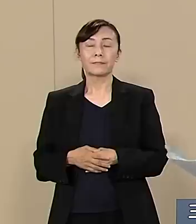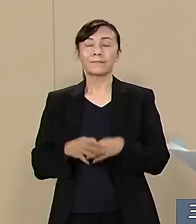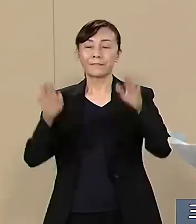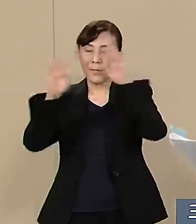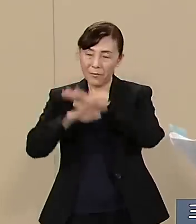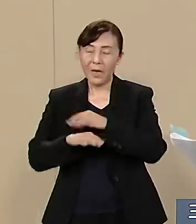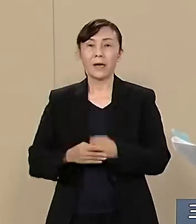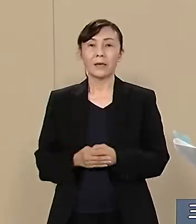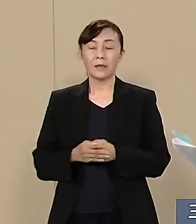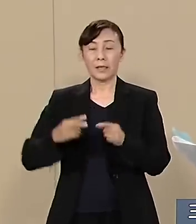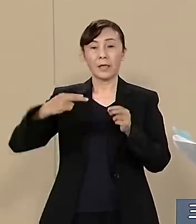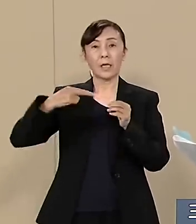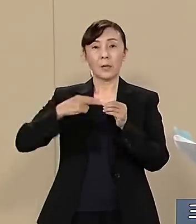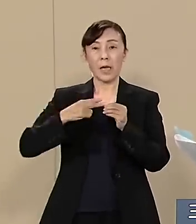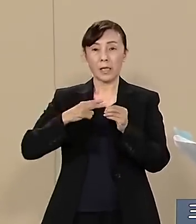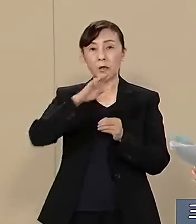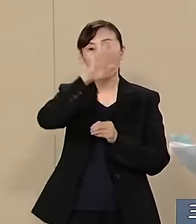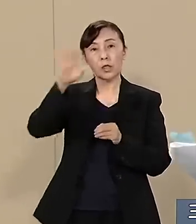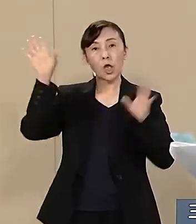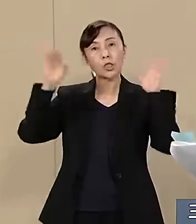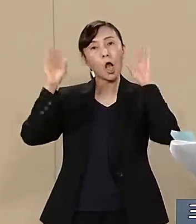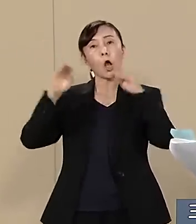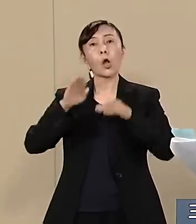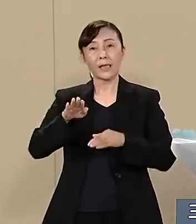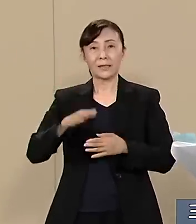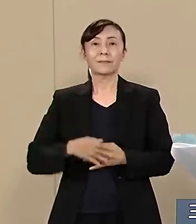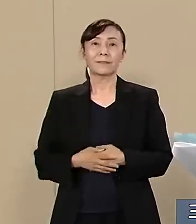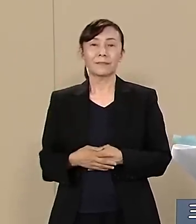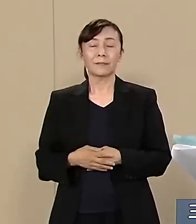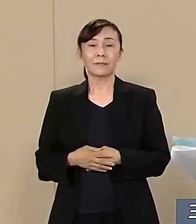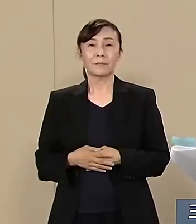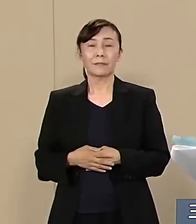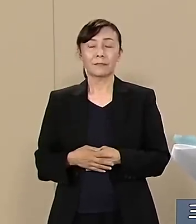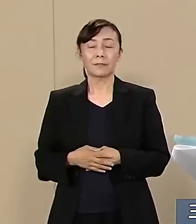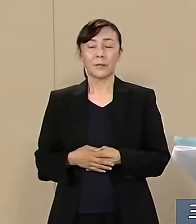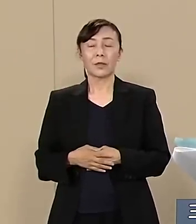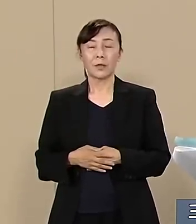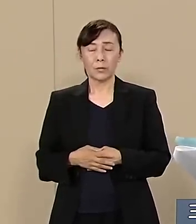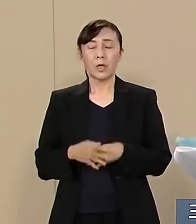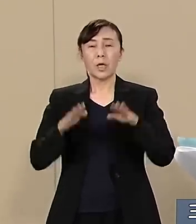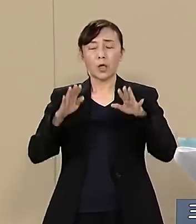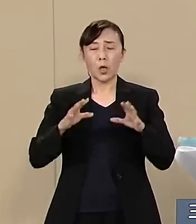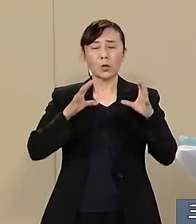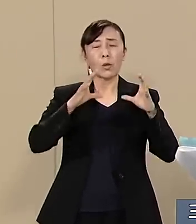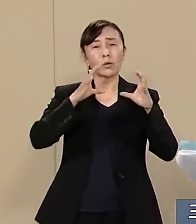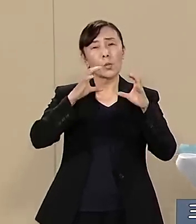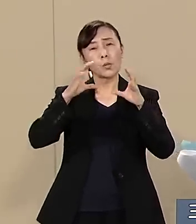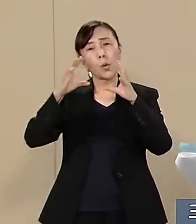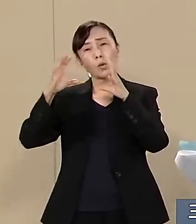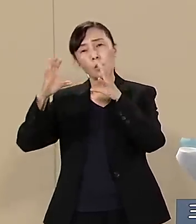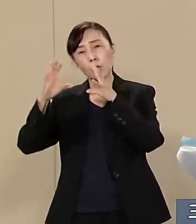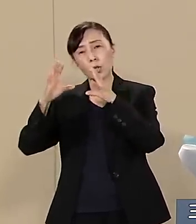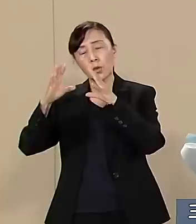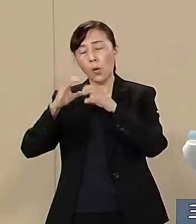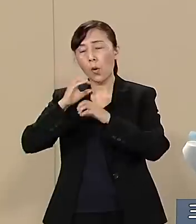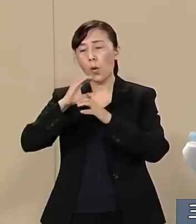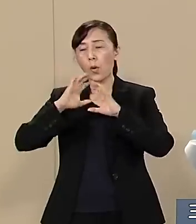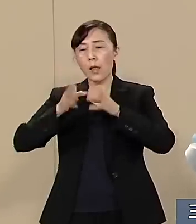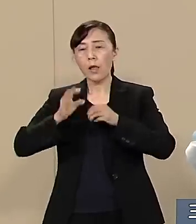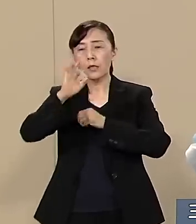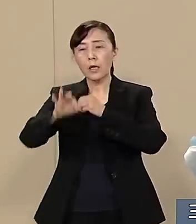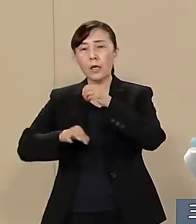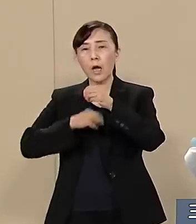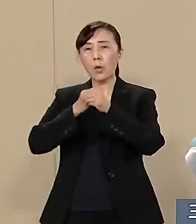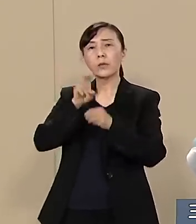こんばんは山形の気象情報ですでは今日の熊野は k 平成画像でおり